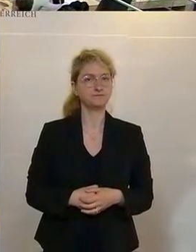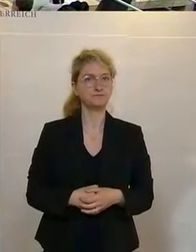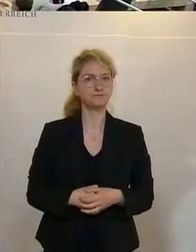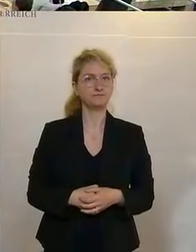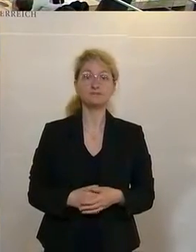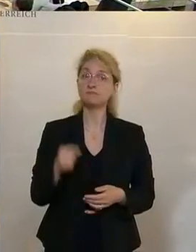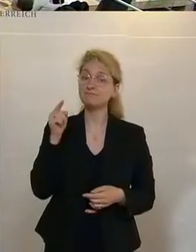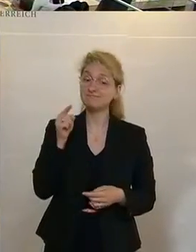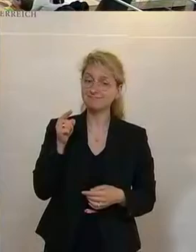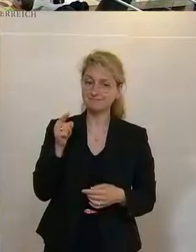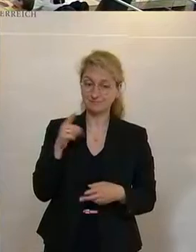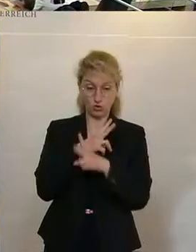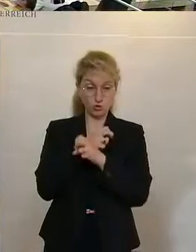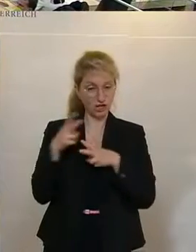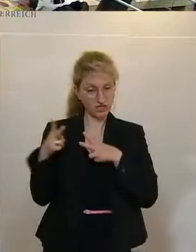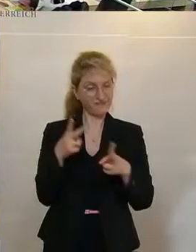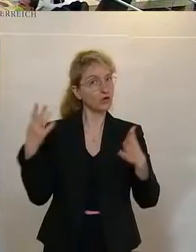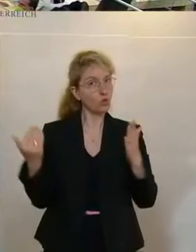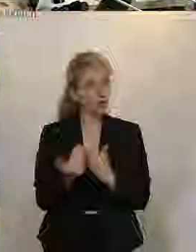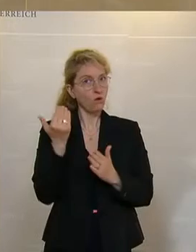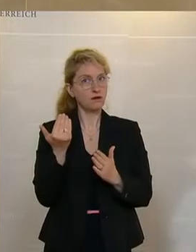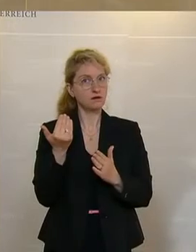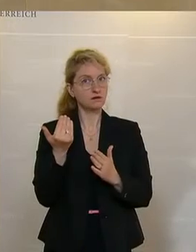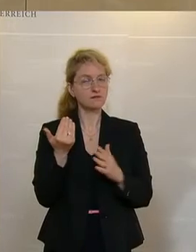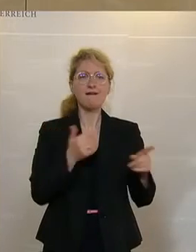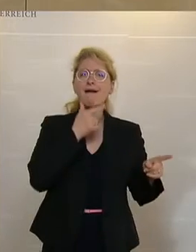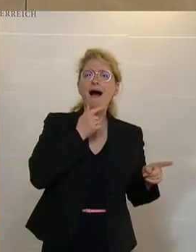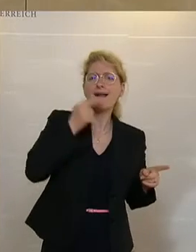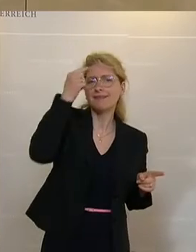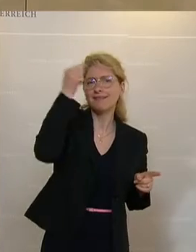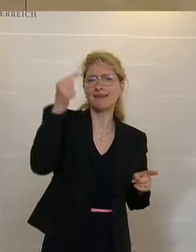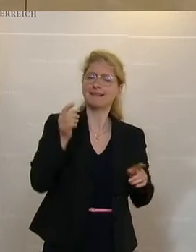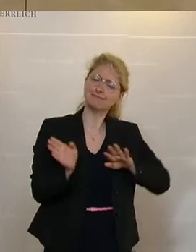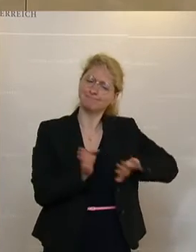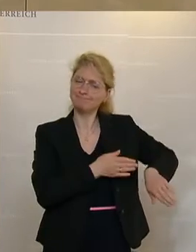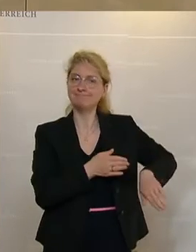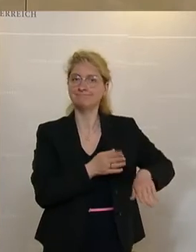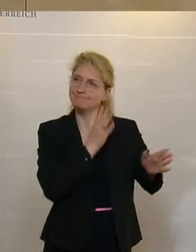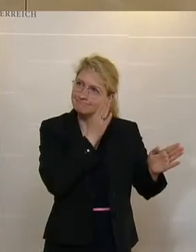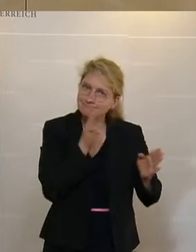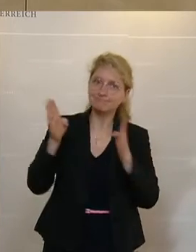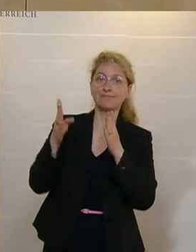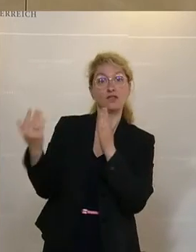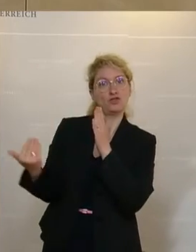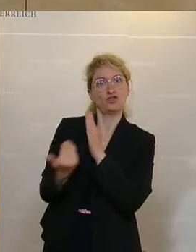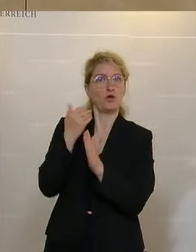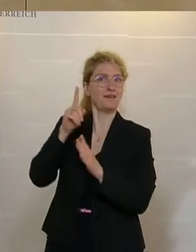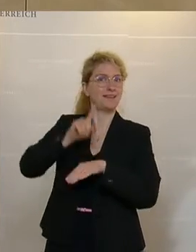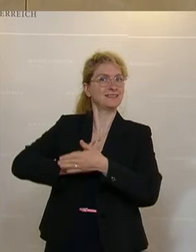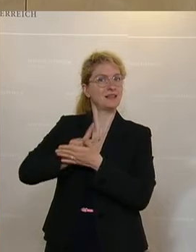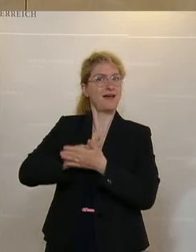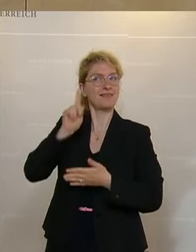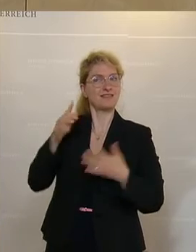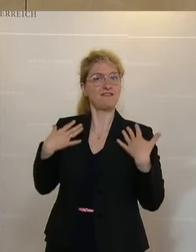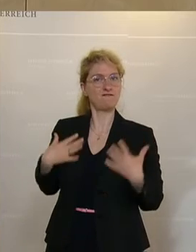Es ist der neue österreichische Weg, weg vom alten Denken hin in die neue Zeit des Tierwohls.